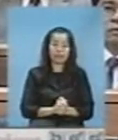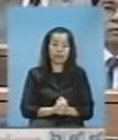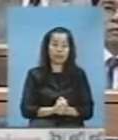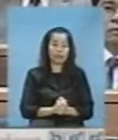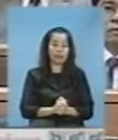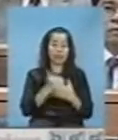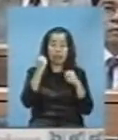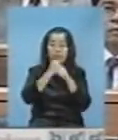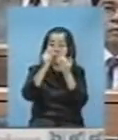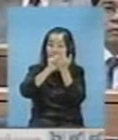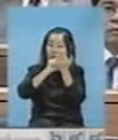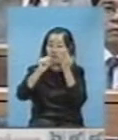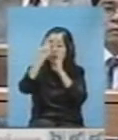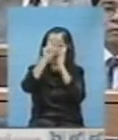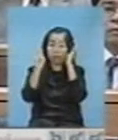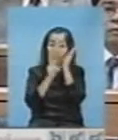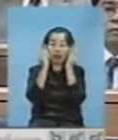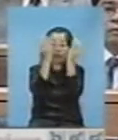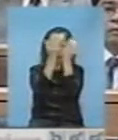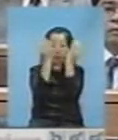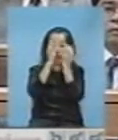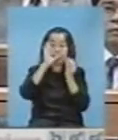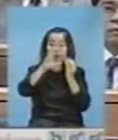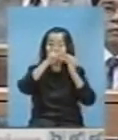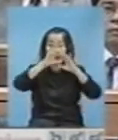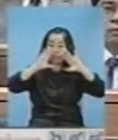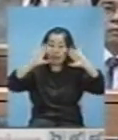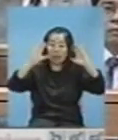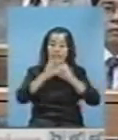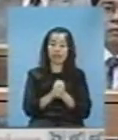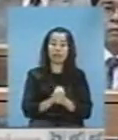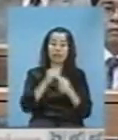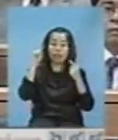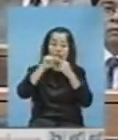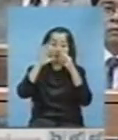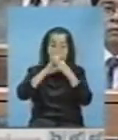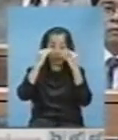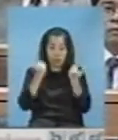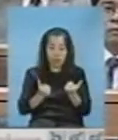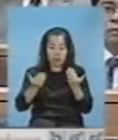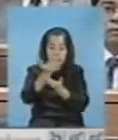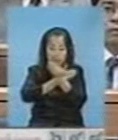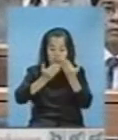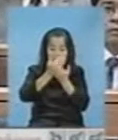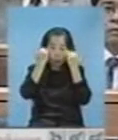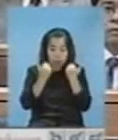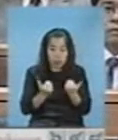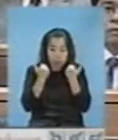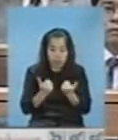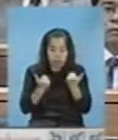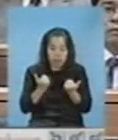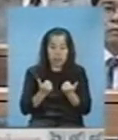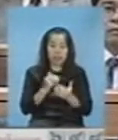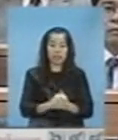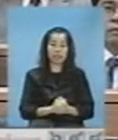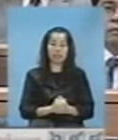ร่างแก้ไขรัฐธรรมนูญของรัฐบาลฉบับที่เรากำลังพิจารณากันอยู่ในที่ประชุมรัฐสภ